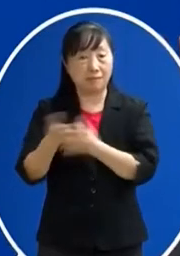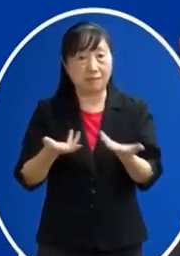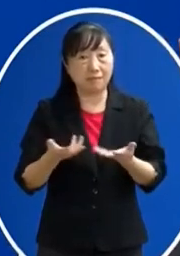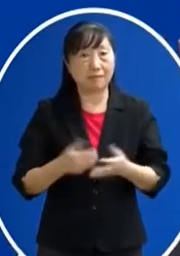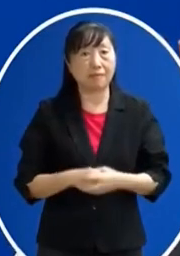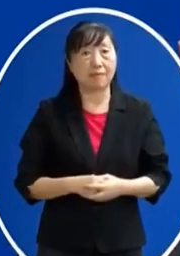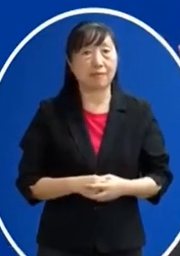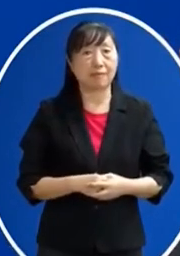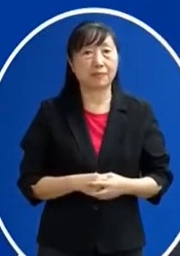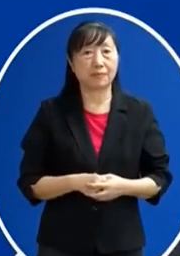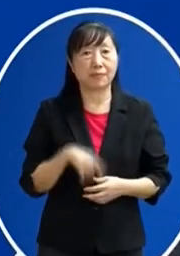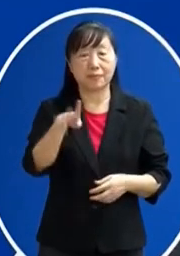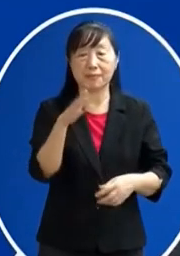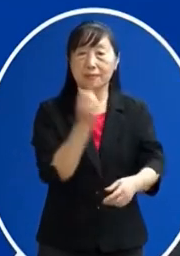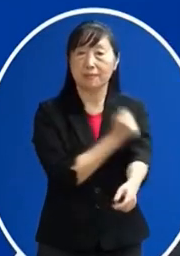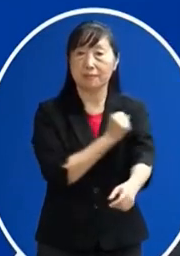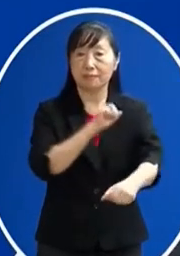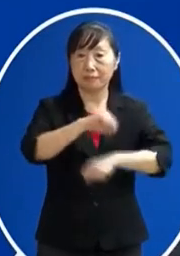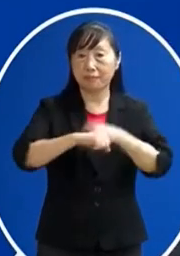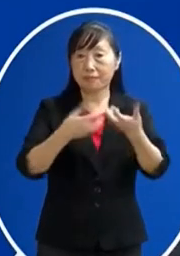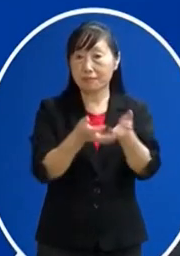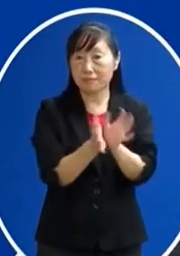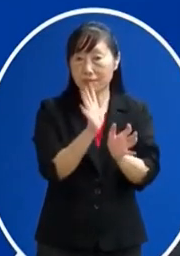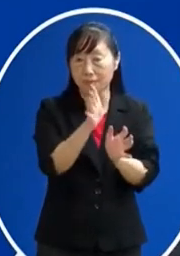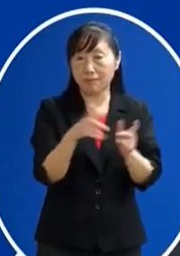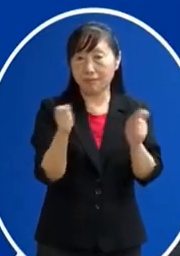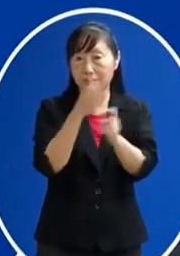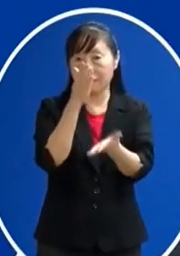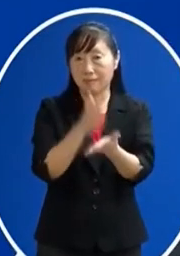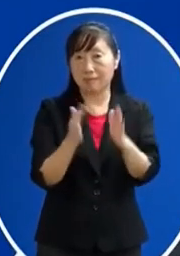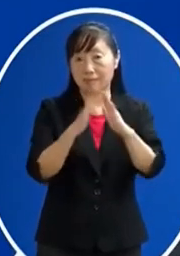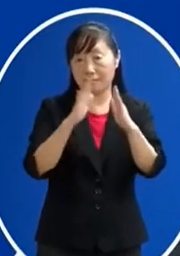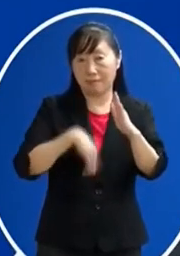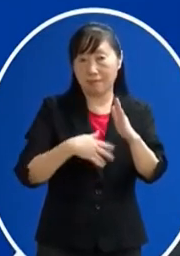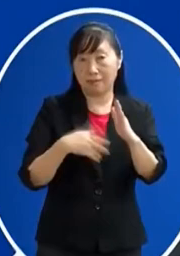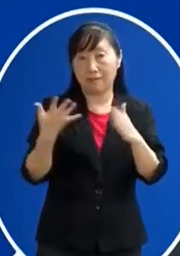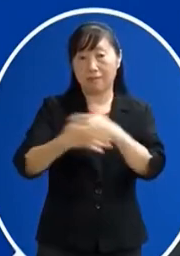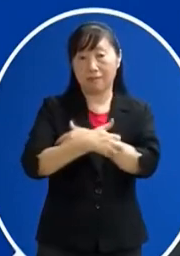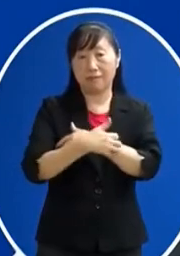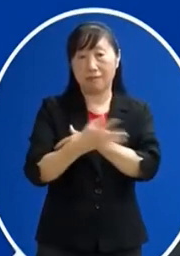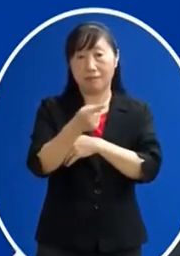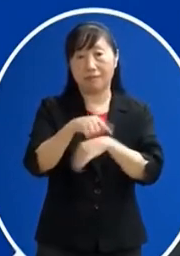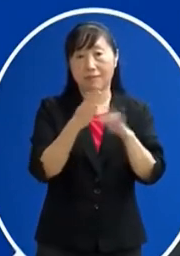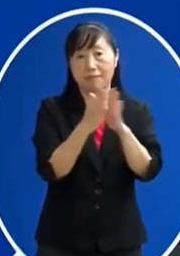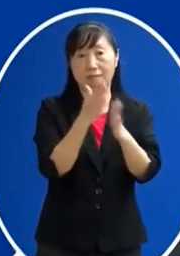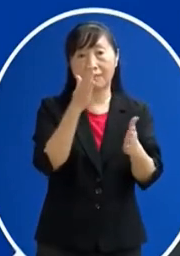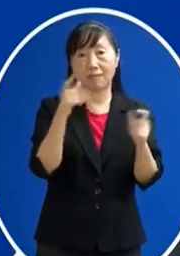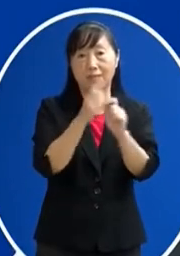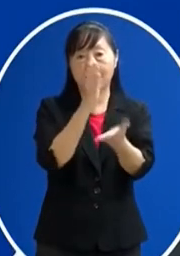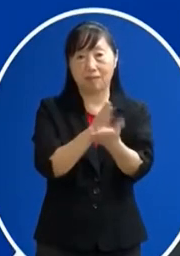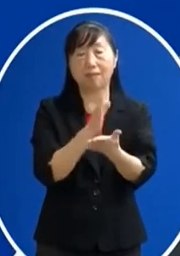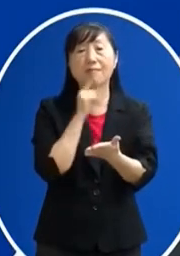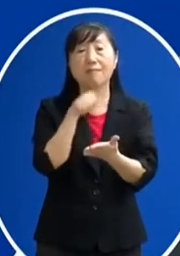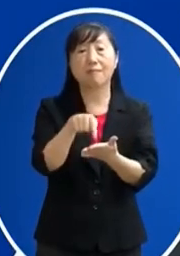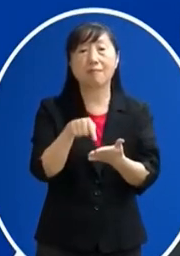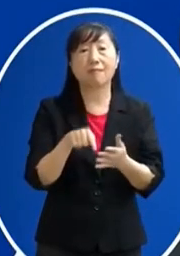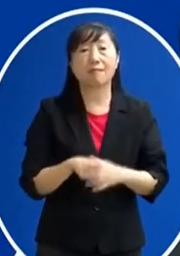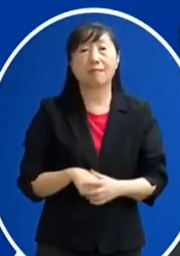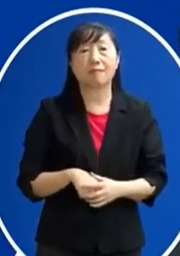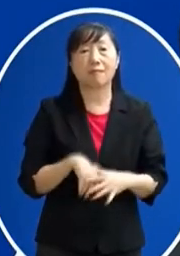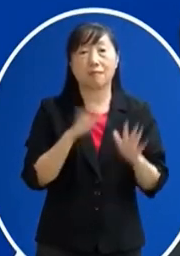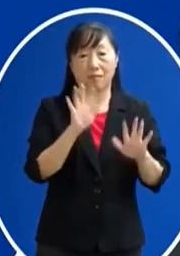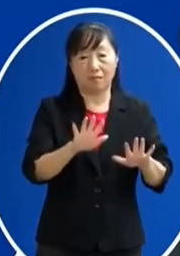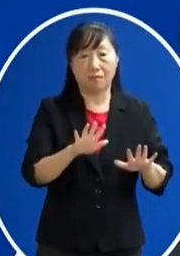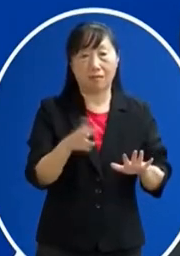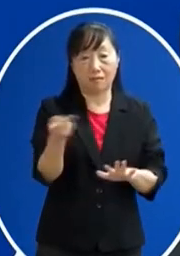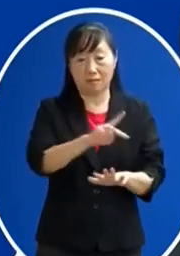那劳动部那个时候有暂停了包括家事移工还有产业移工全部都暂停这个可以做